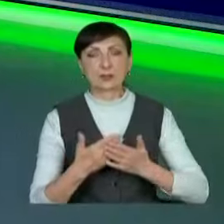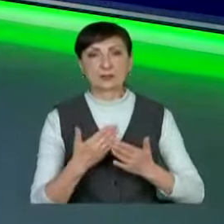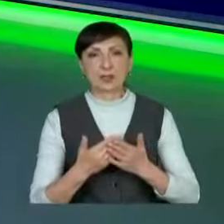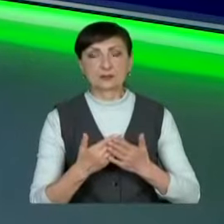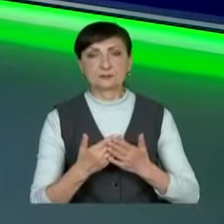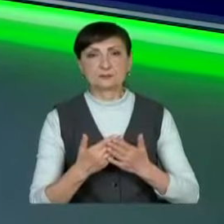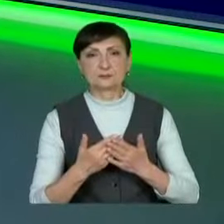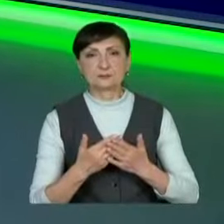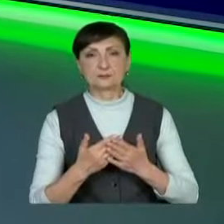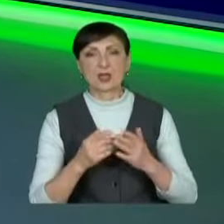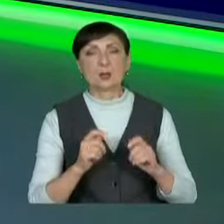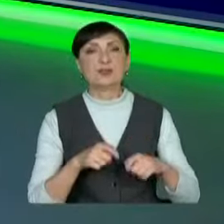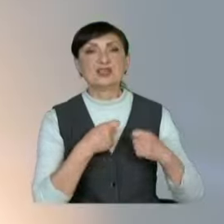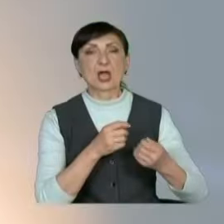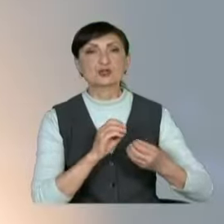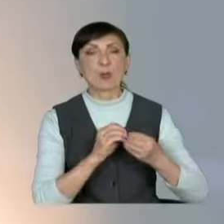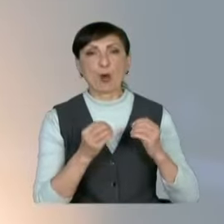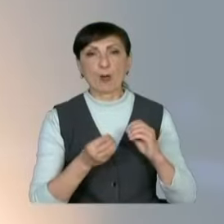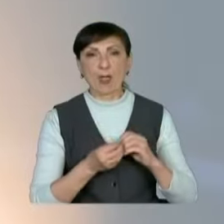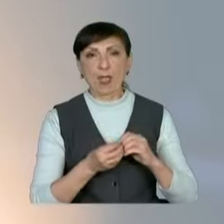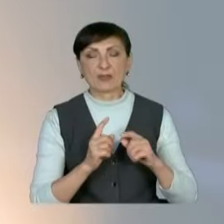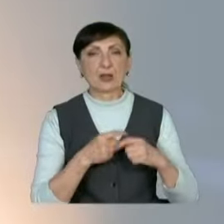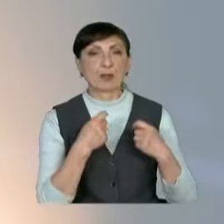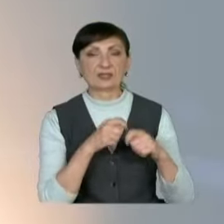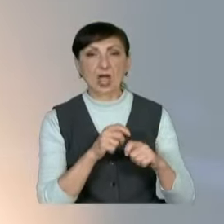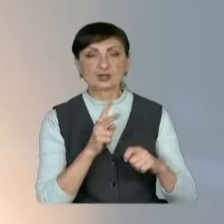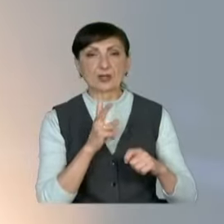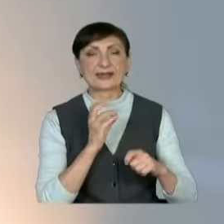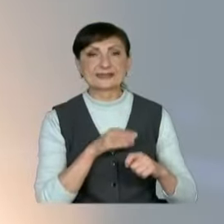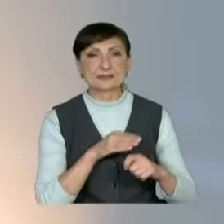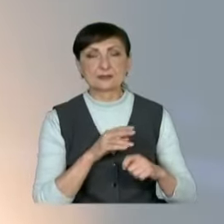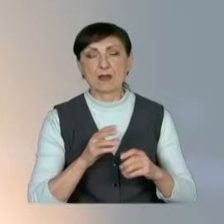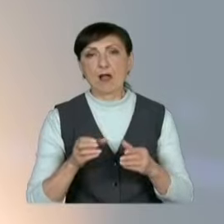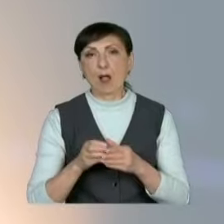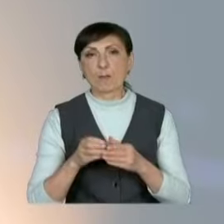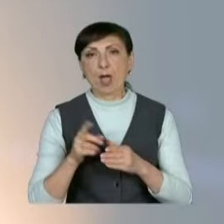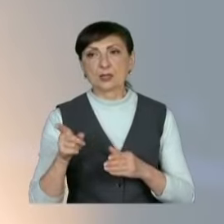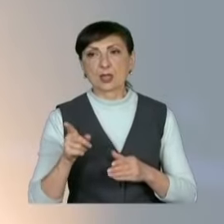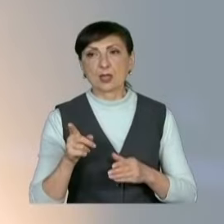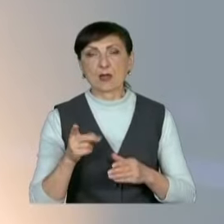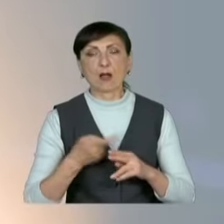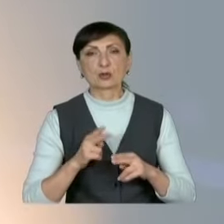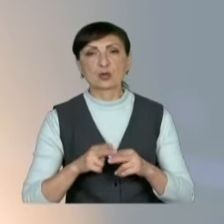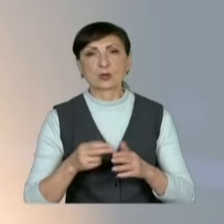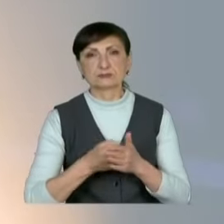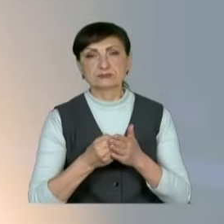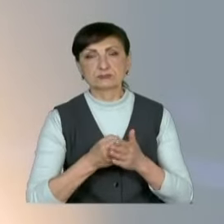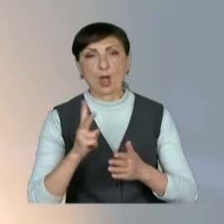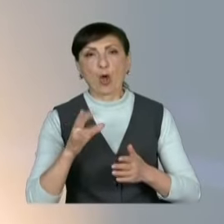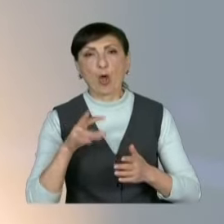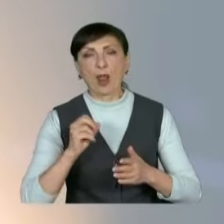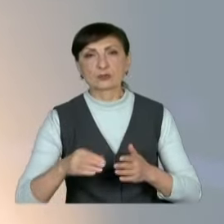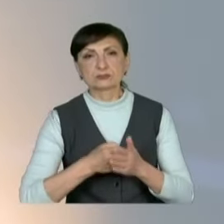передачу проблемных кредитов или продажу этим компаниям, которые выбивают долги, коллекторским